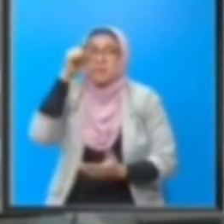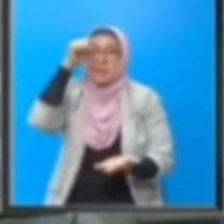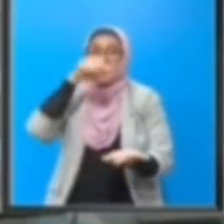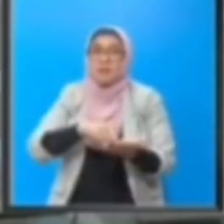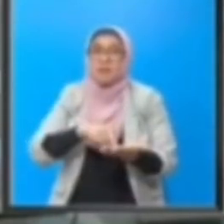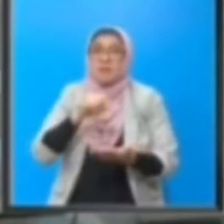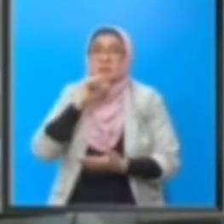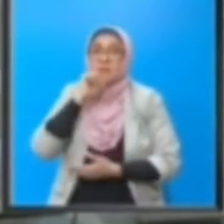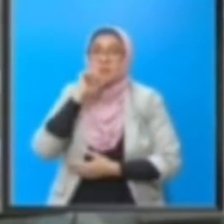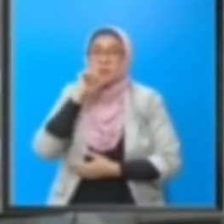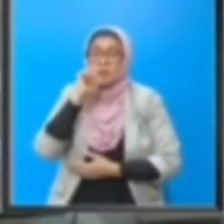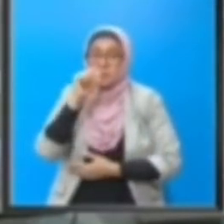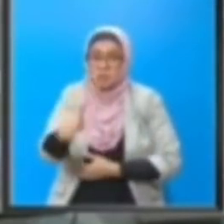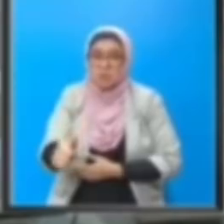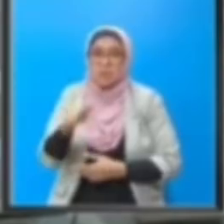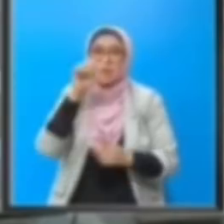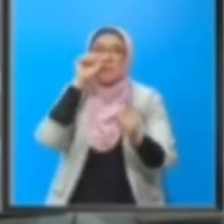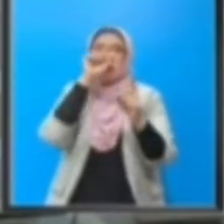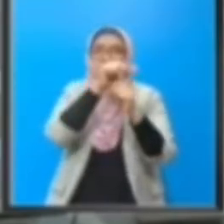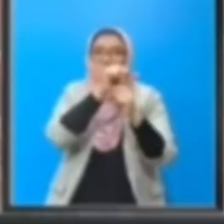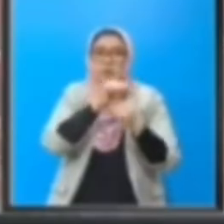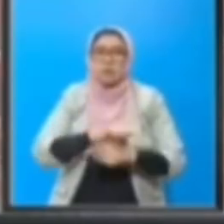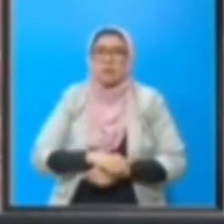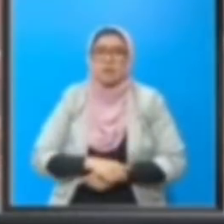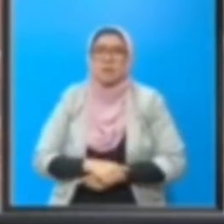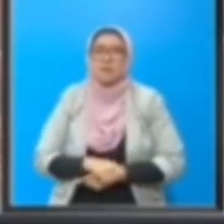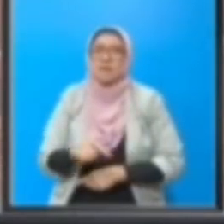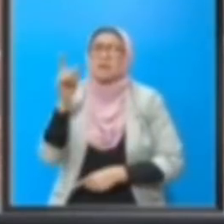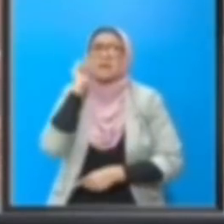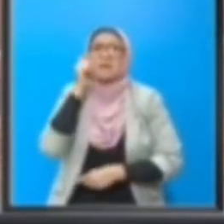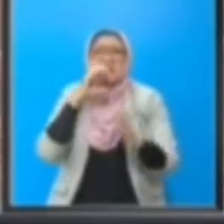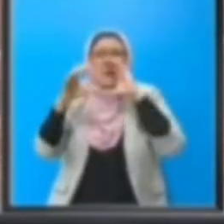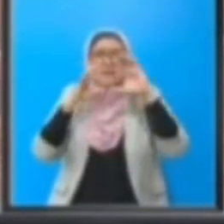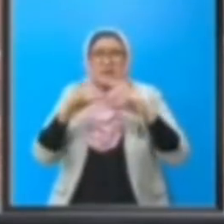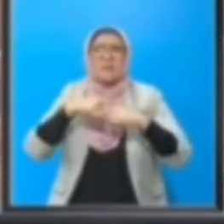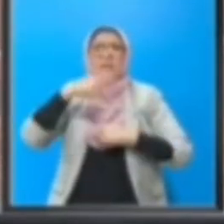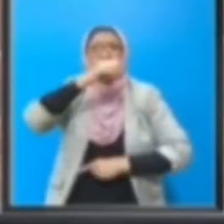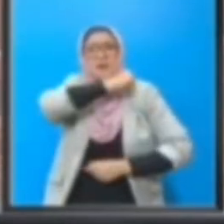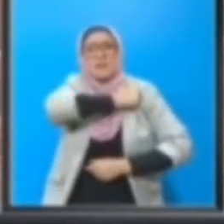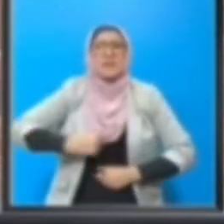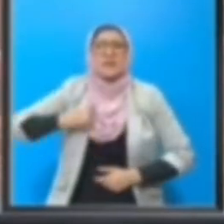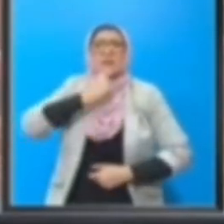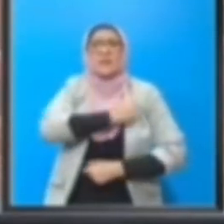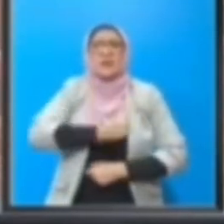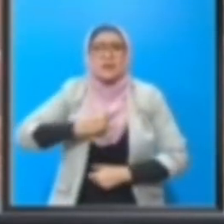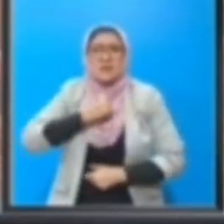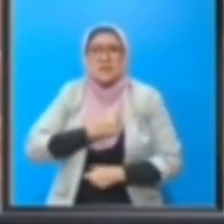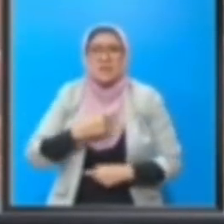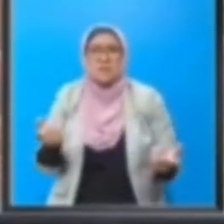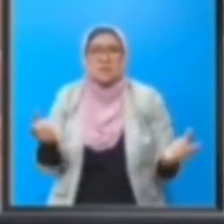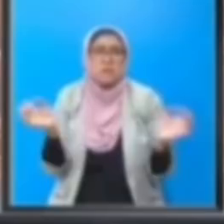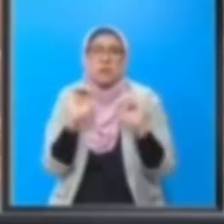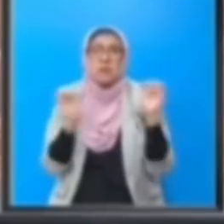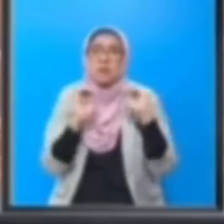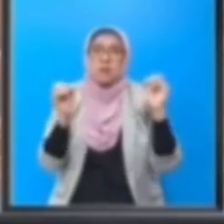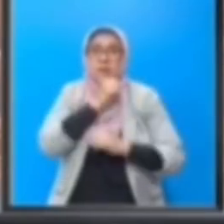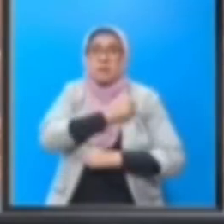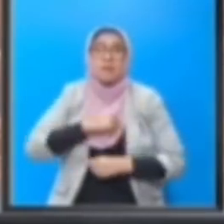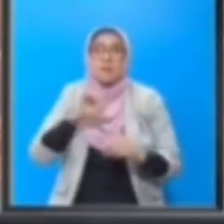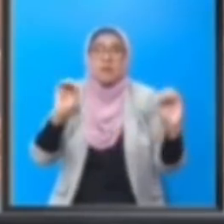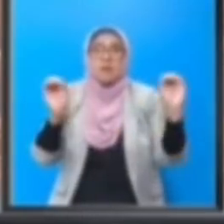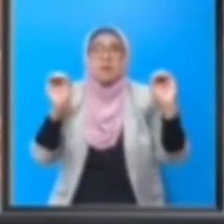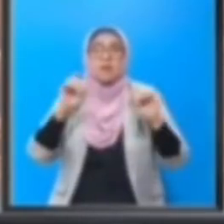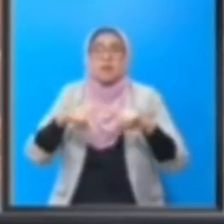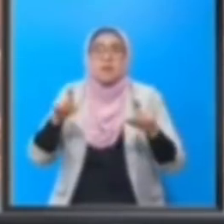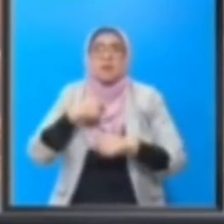Ini bukan penipuan. Dia kata dia minta maaf tadi kerana terdapat ada kekhilafan. Dia tidak minta maaf. Baik,